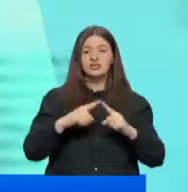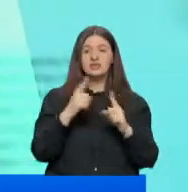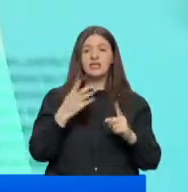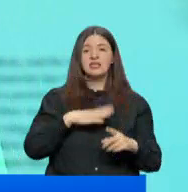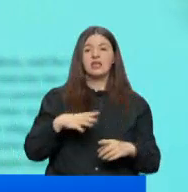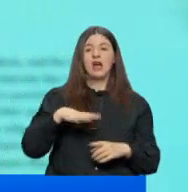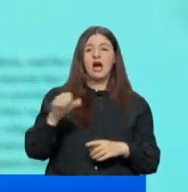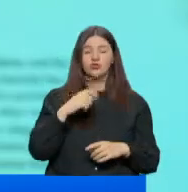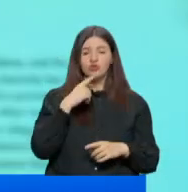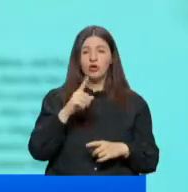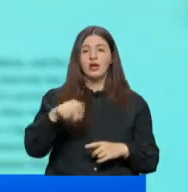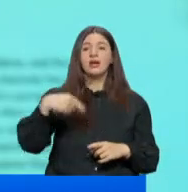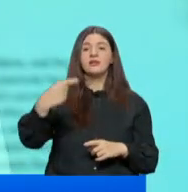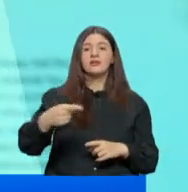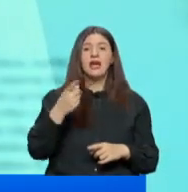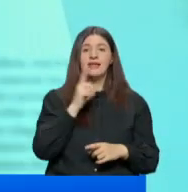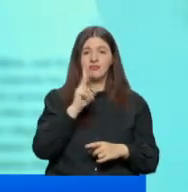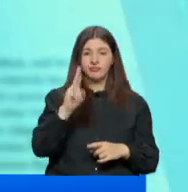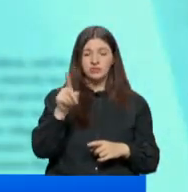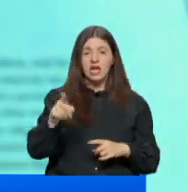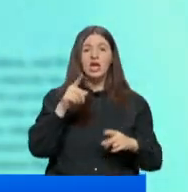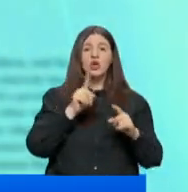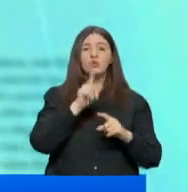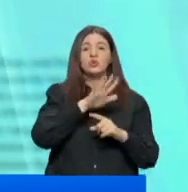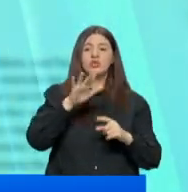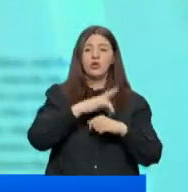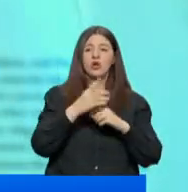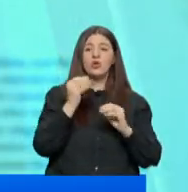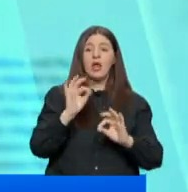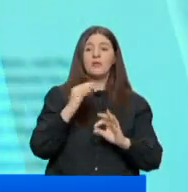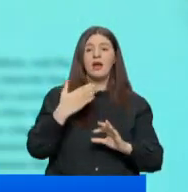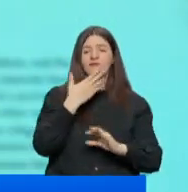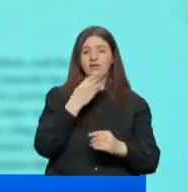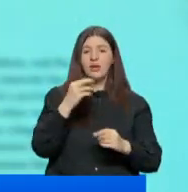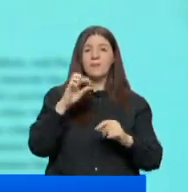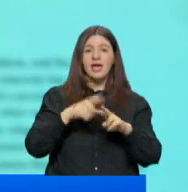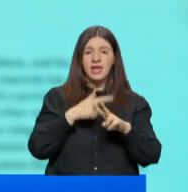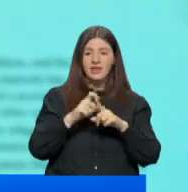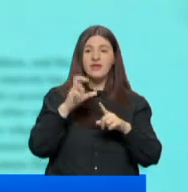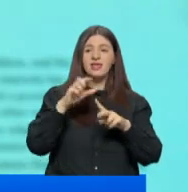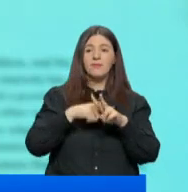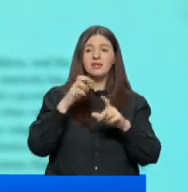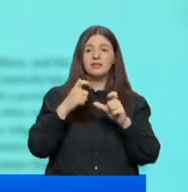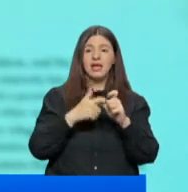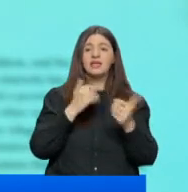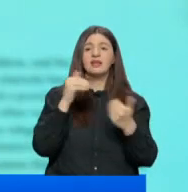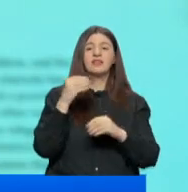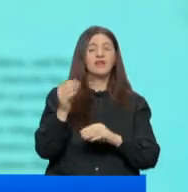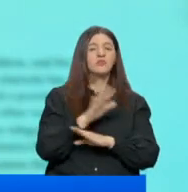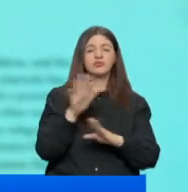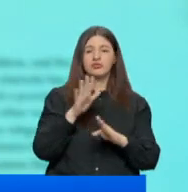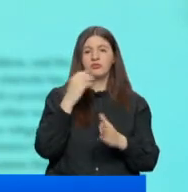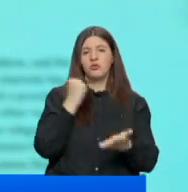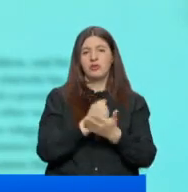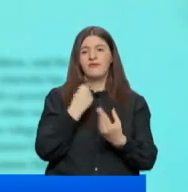istediğini aldı diyor. The Guardian gazetesi Kuzey ülkeleri önemli bir taviz vererek PYD ve YPG'ye destek sağlamayacağını